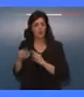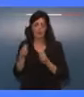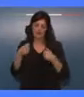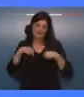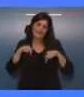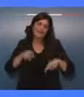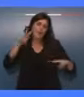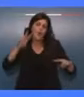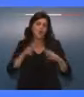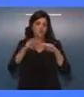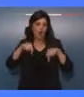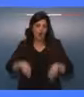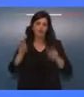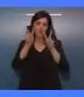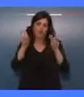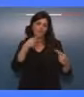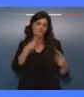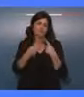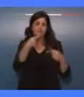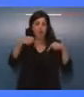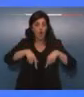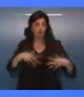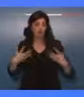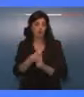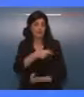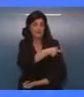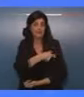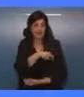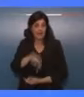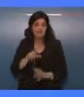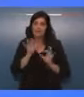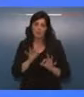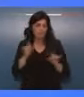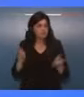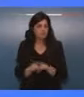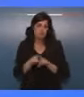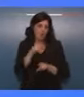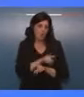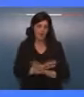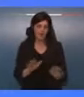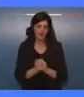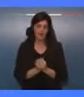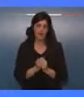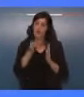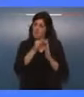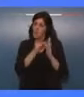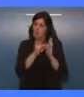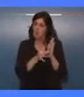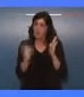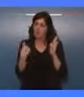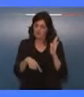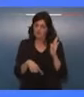l'incontro di oggi e i temi discussi oggi con i sindacati sono esattamente in quella direzione. Sono punti che,